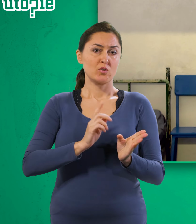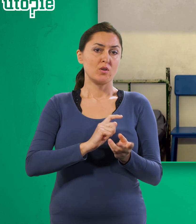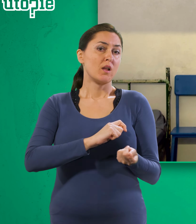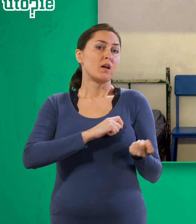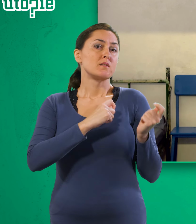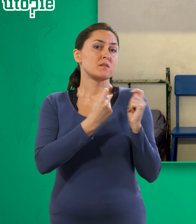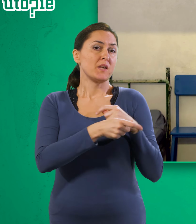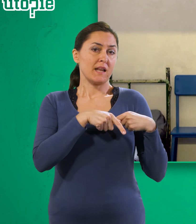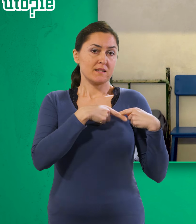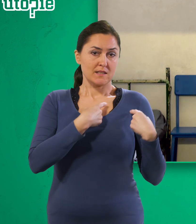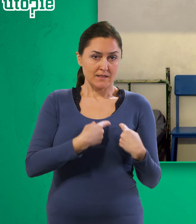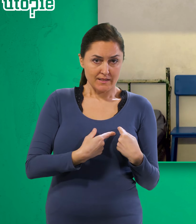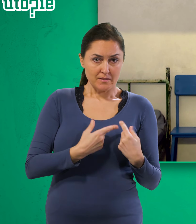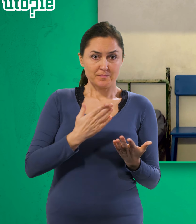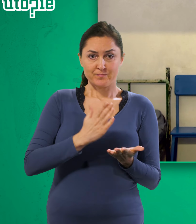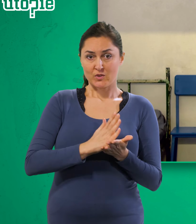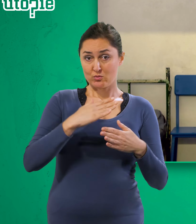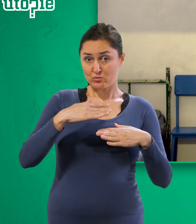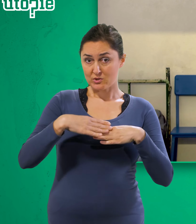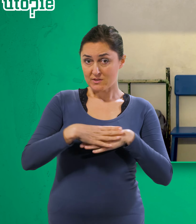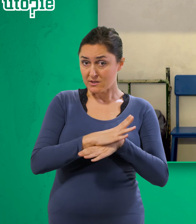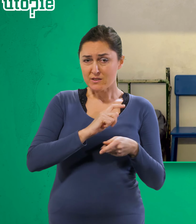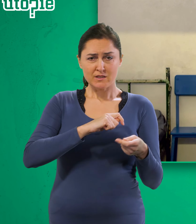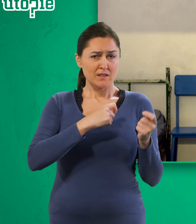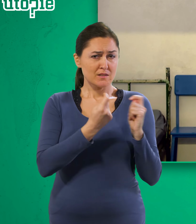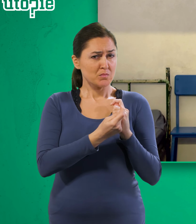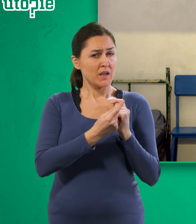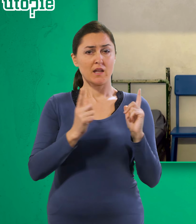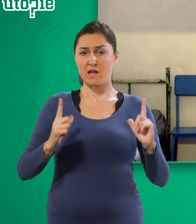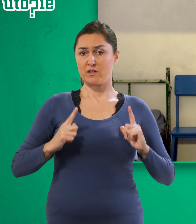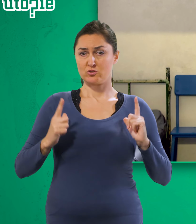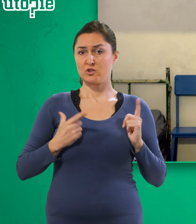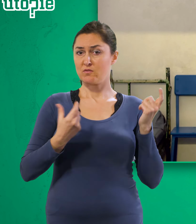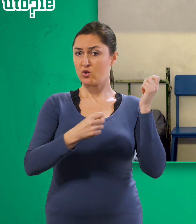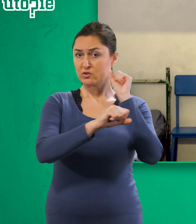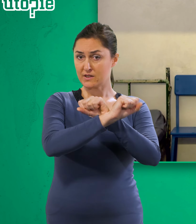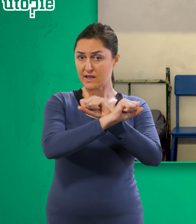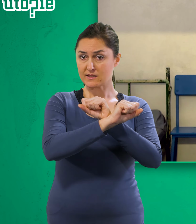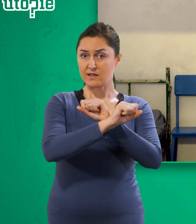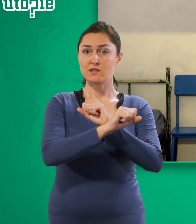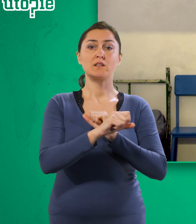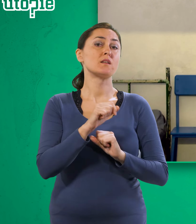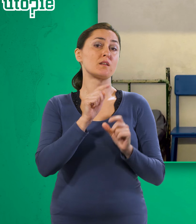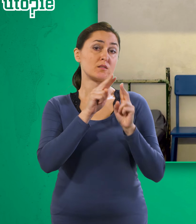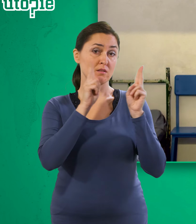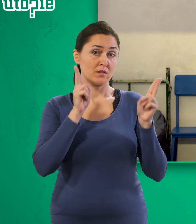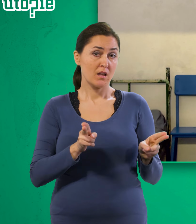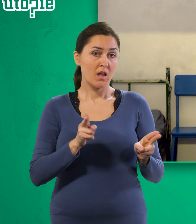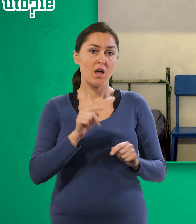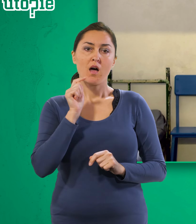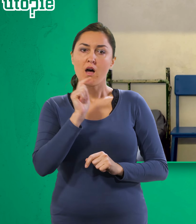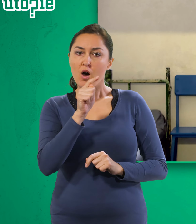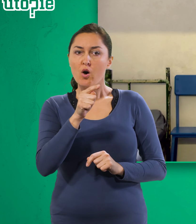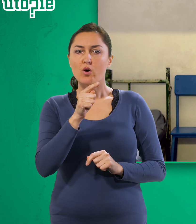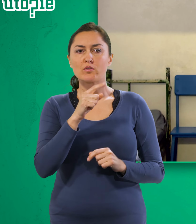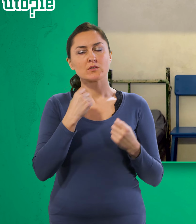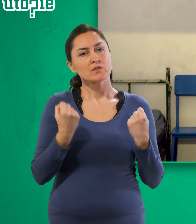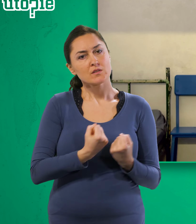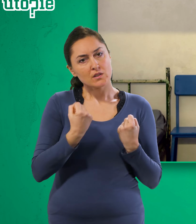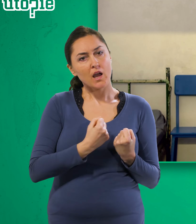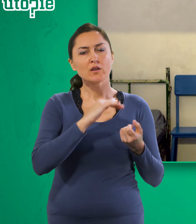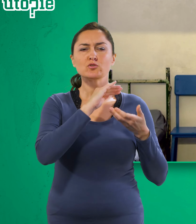pak jeho boj o víru a on v tom boji vyhrál s boží pomocí. Ten člověk se naprosto změnil. Podobu